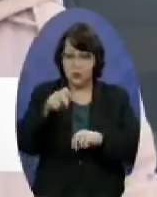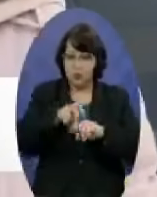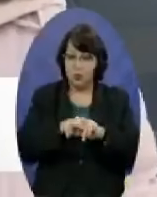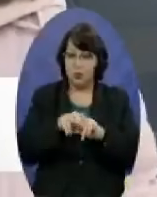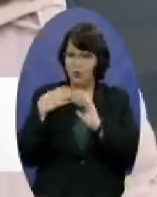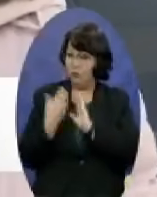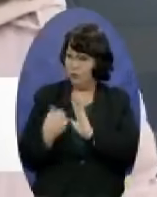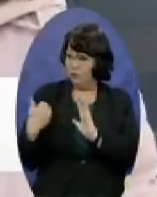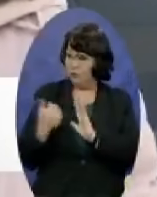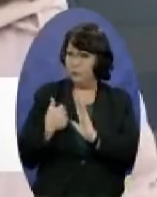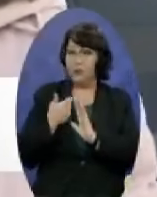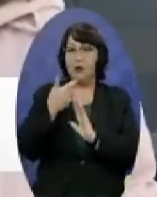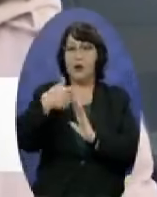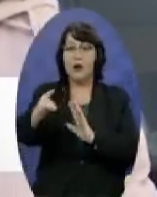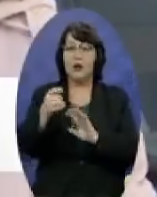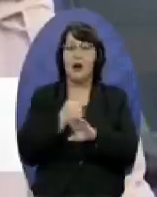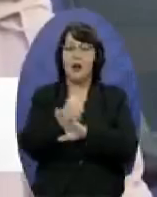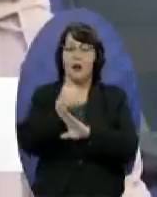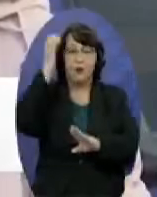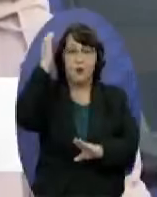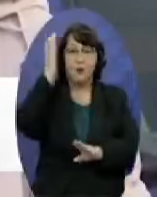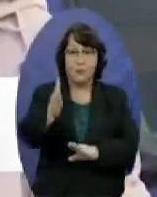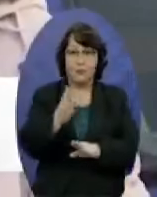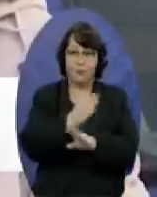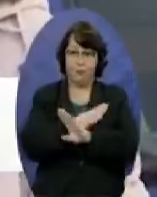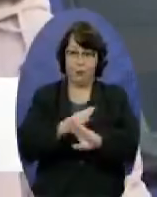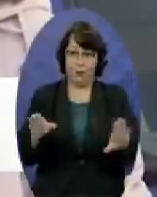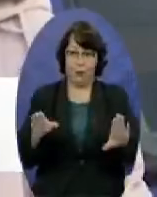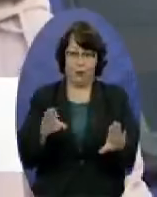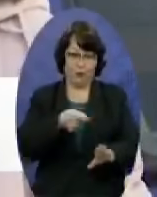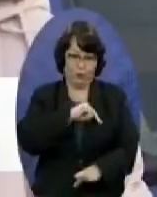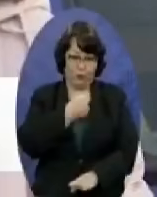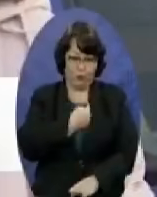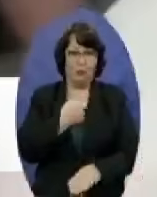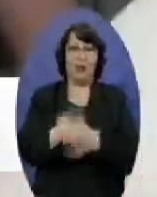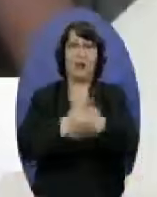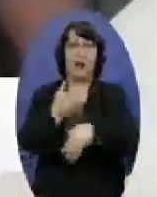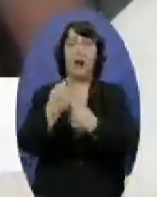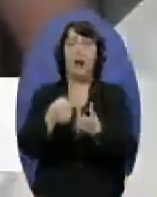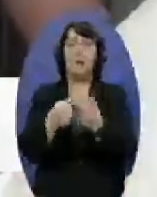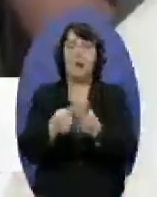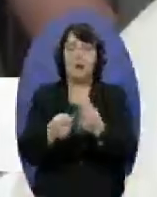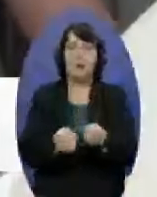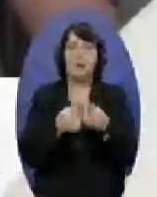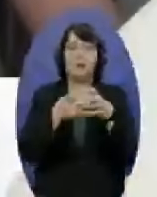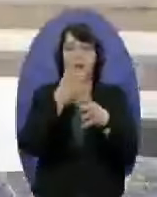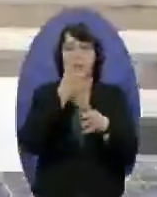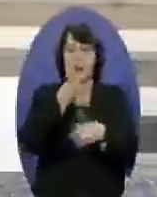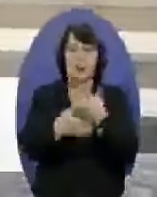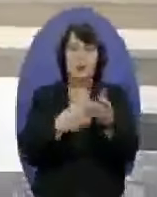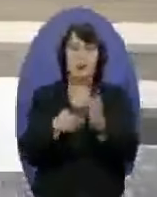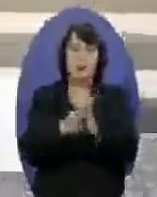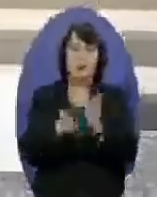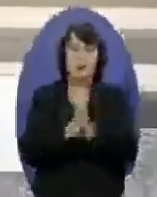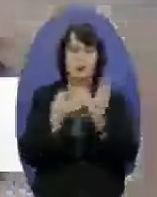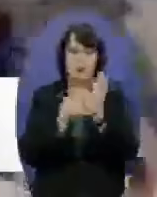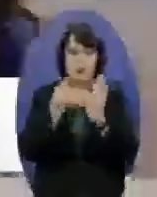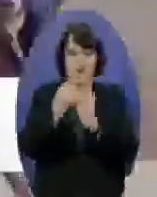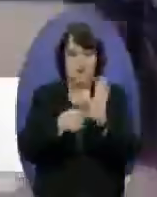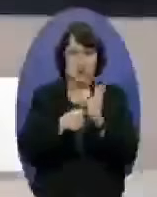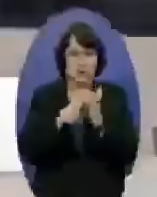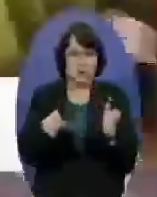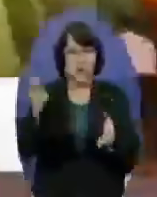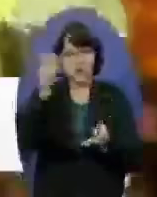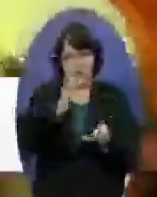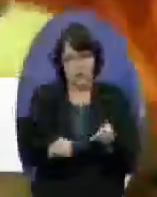хэлий. Гэрийнхээ урдаас хөдлөх хэл хамгийн том зориг, босд нь л зориг хэрэг байхгүй юм билэ. Тэд 6 сарын турш машинтайгаа Европын холбооны